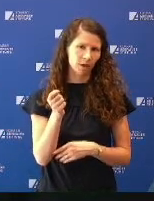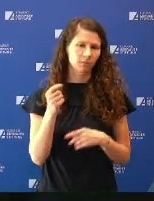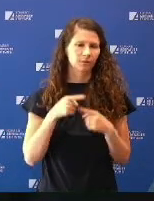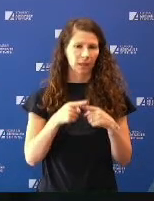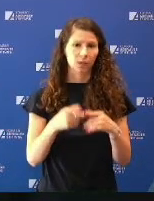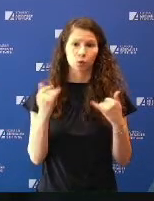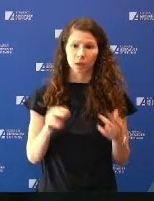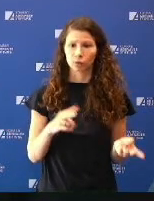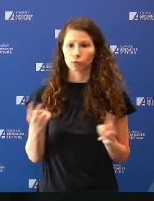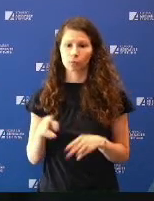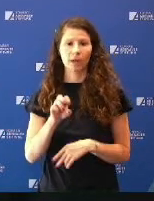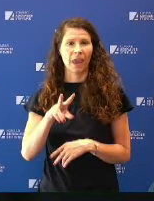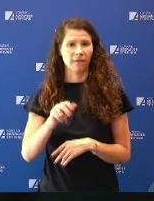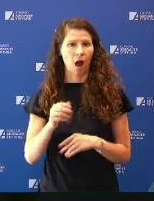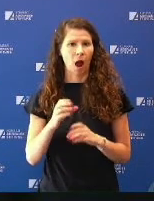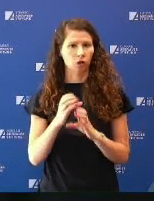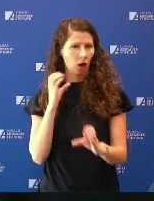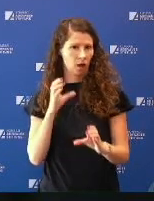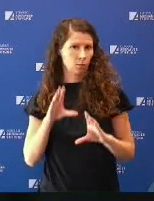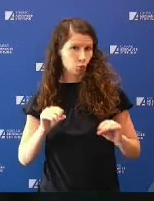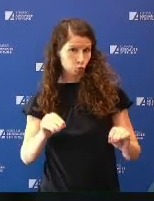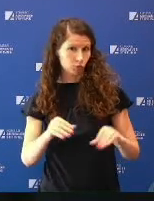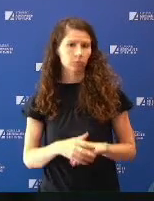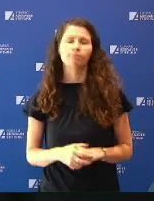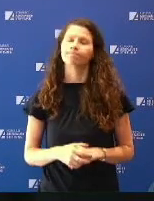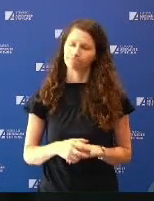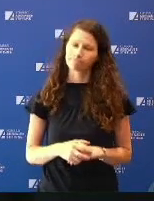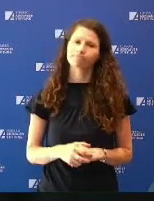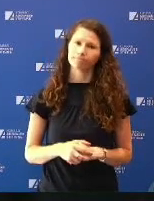die EVA-Shuttles. Genau, die EVA-Shuttles sind